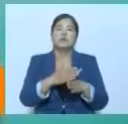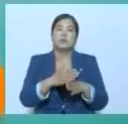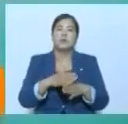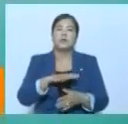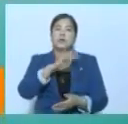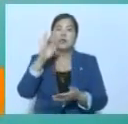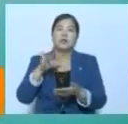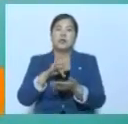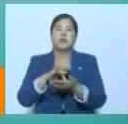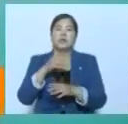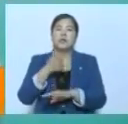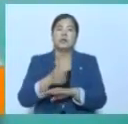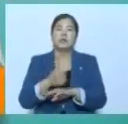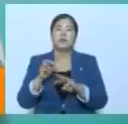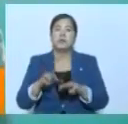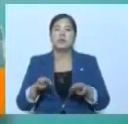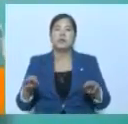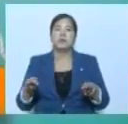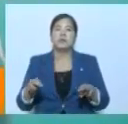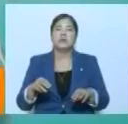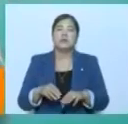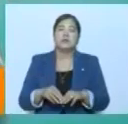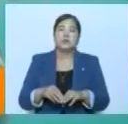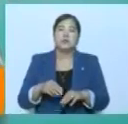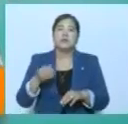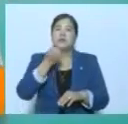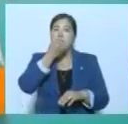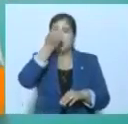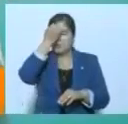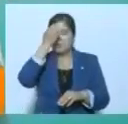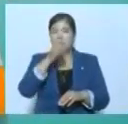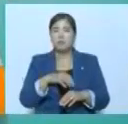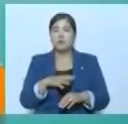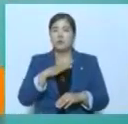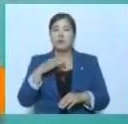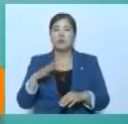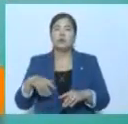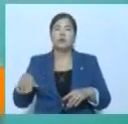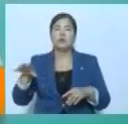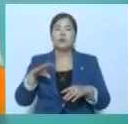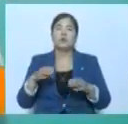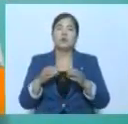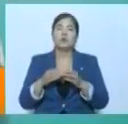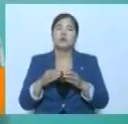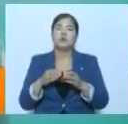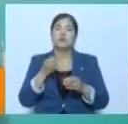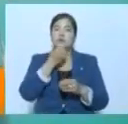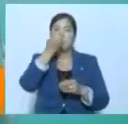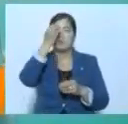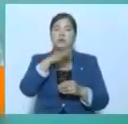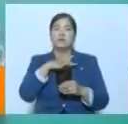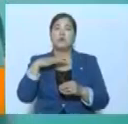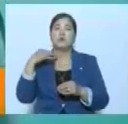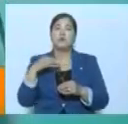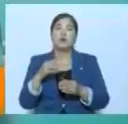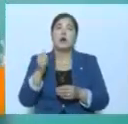қала әкімінің Тыналиев мырзаға рахметім зор, оның командасына рахметім зор, содан кейін мына